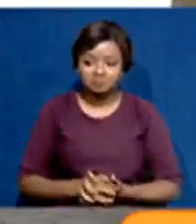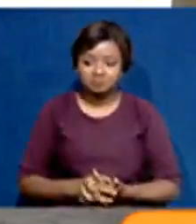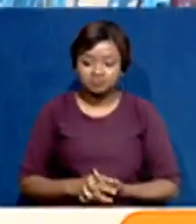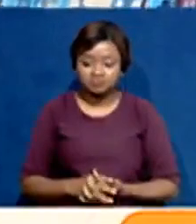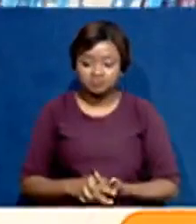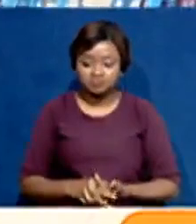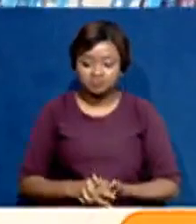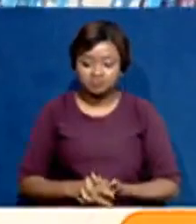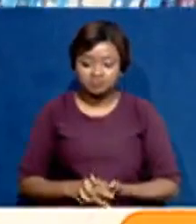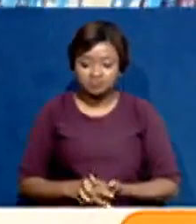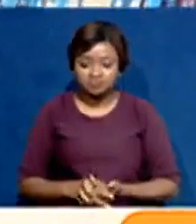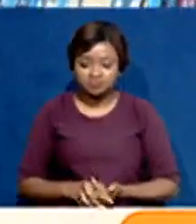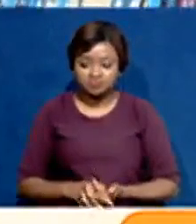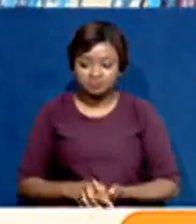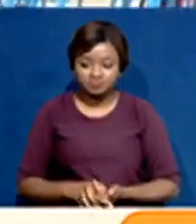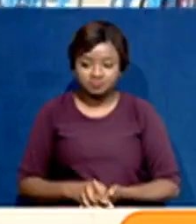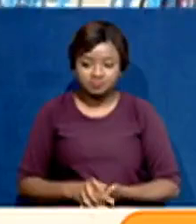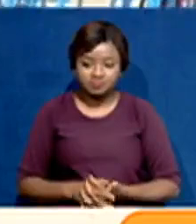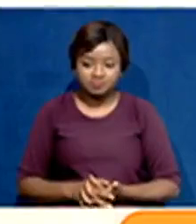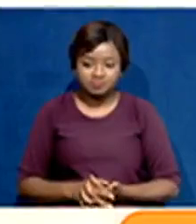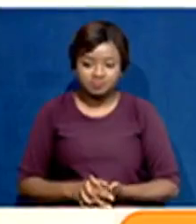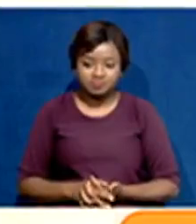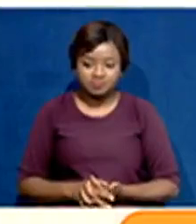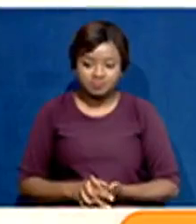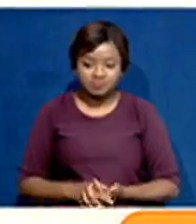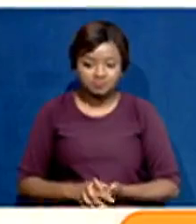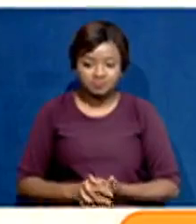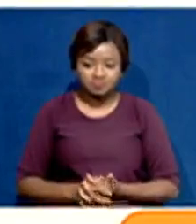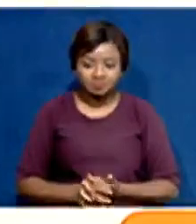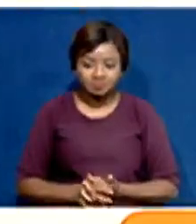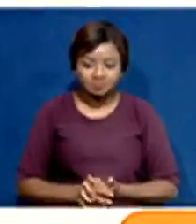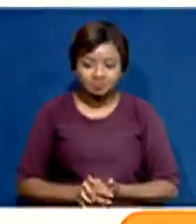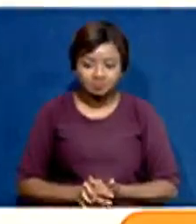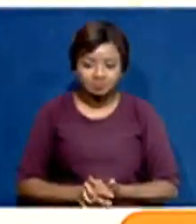the festive season. Francis Mtalaki, Citizen TV, Mombasa.